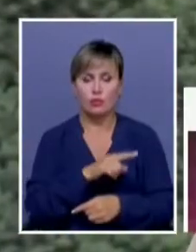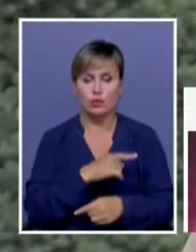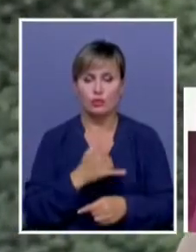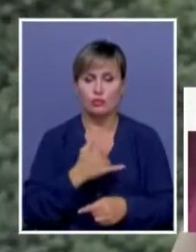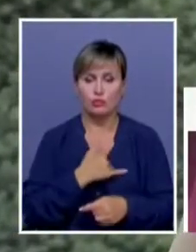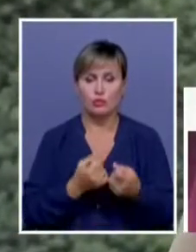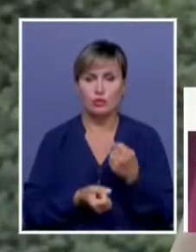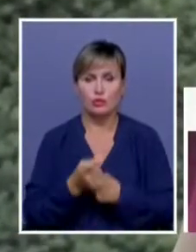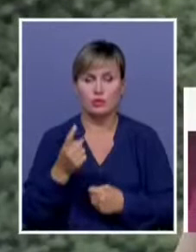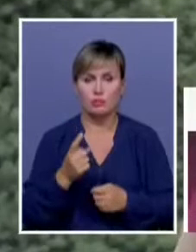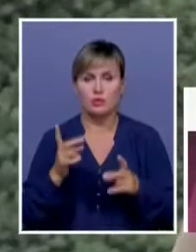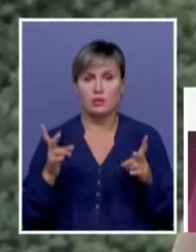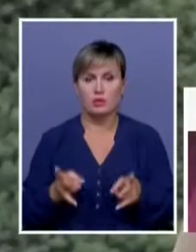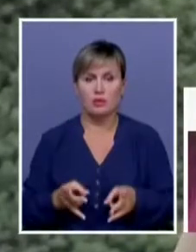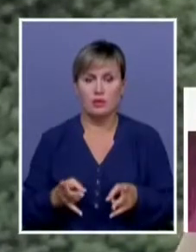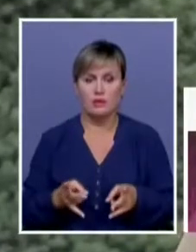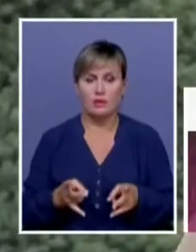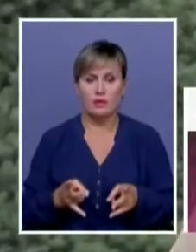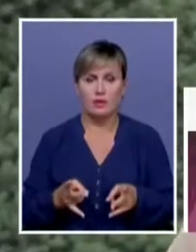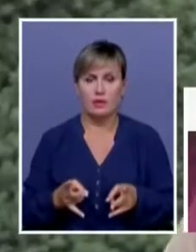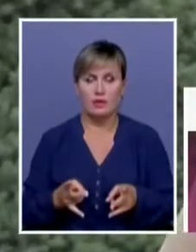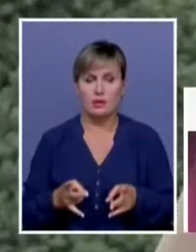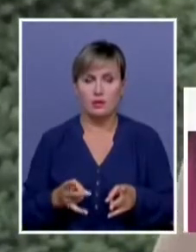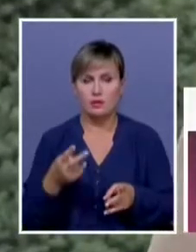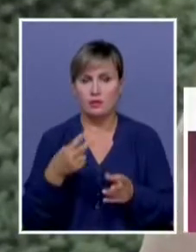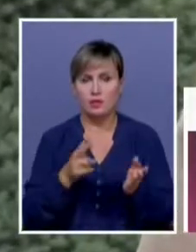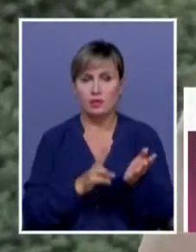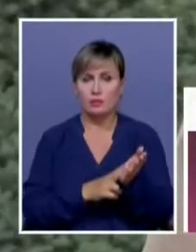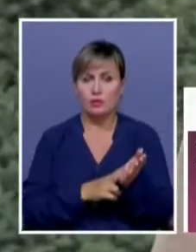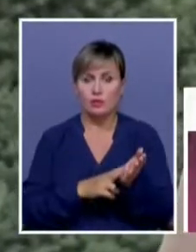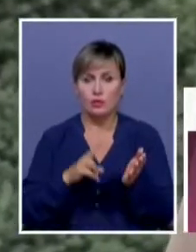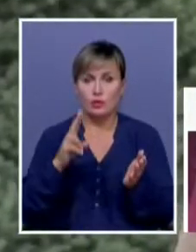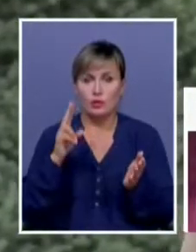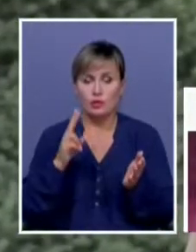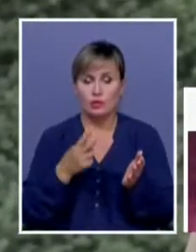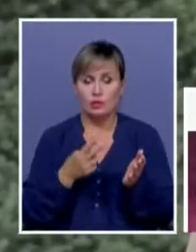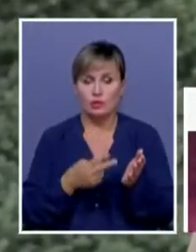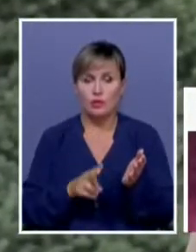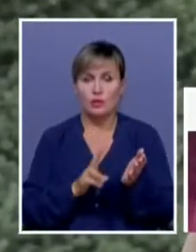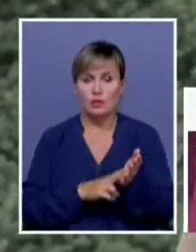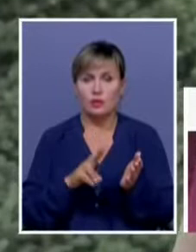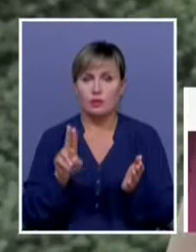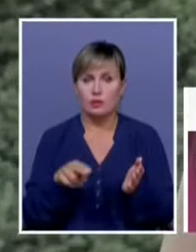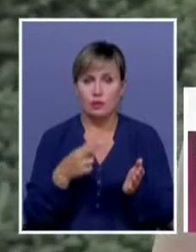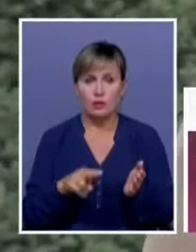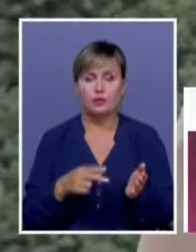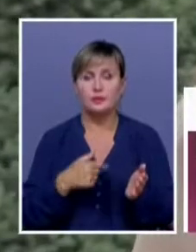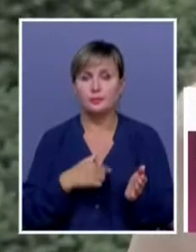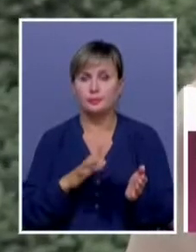здесь обнаружена острая травма. 20, получается, 7-го числа, 20, 7 декабря я